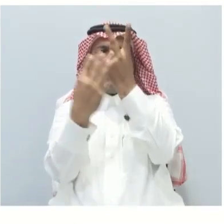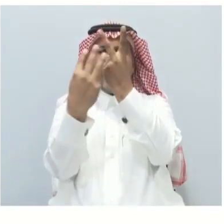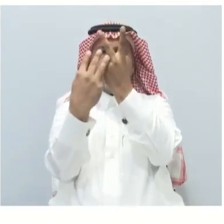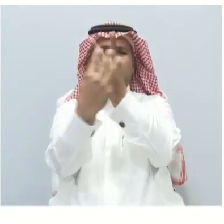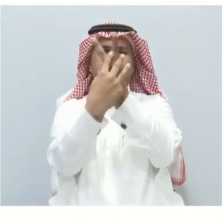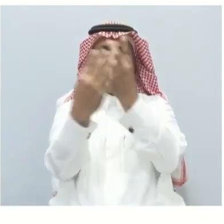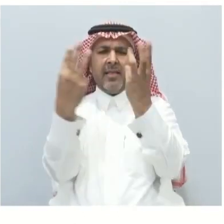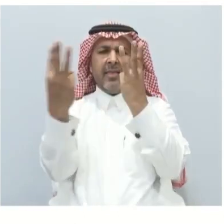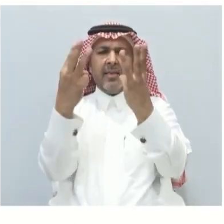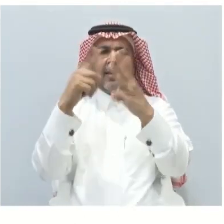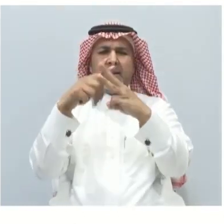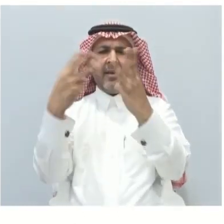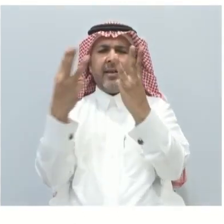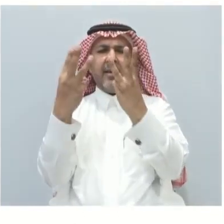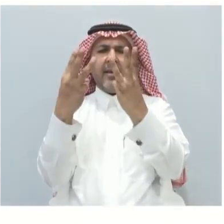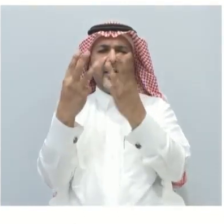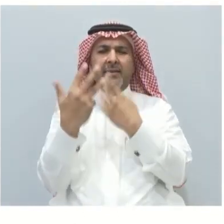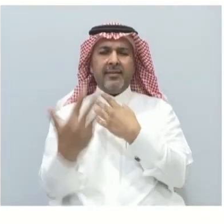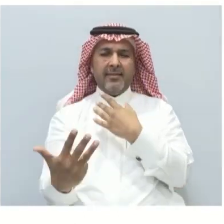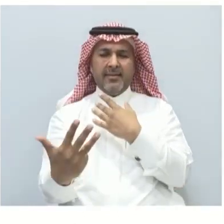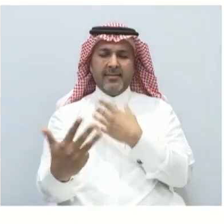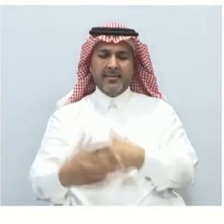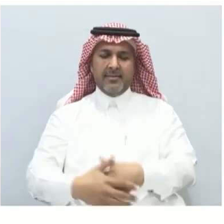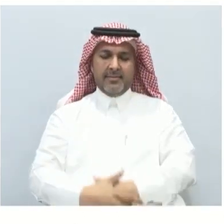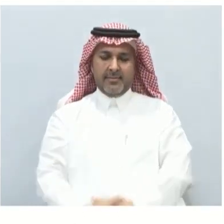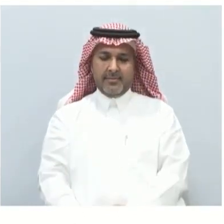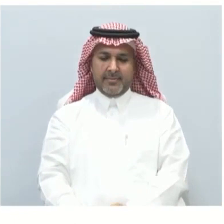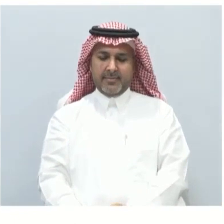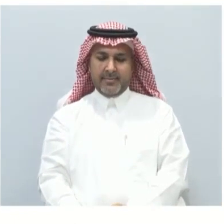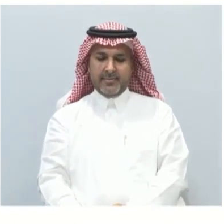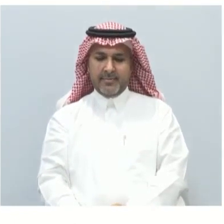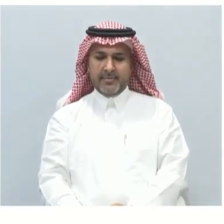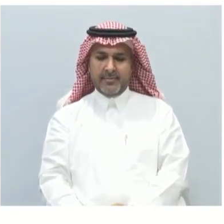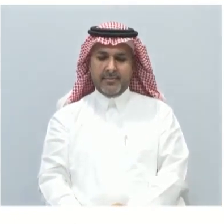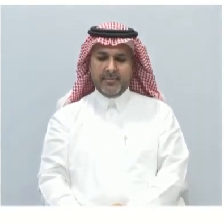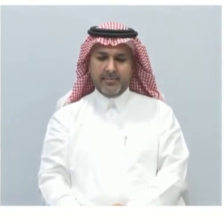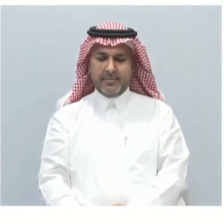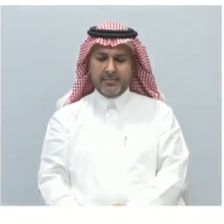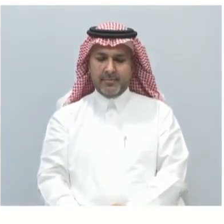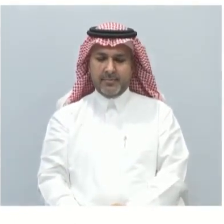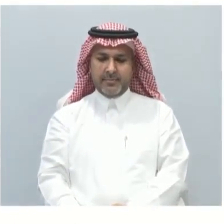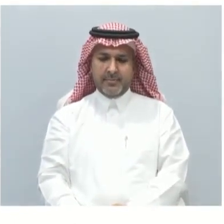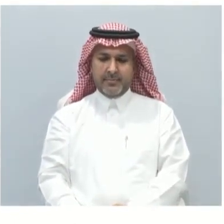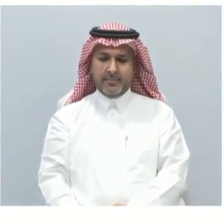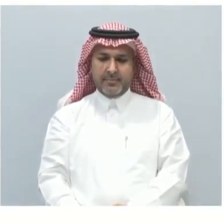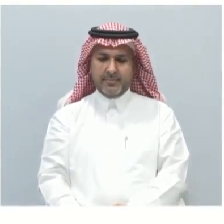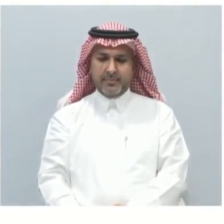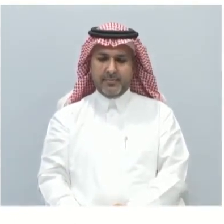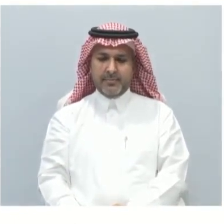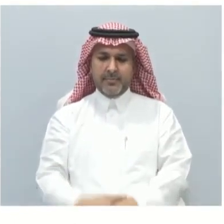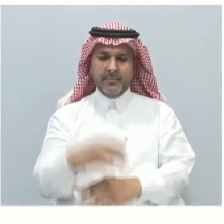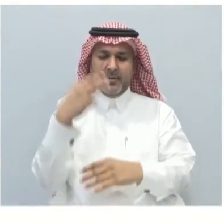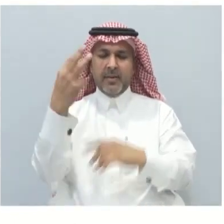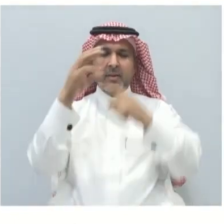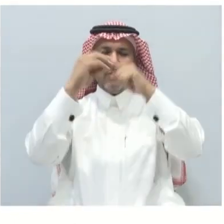هذا بيساوي تسعه لاحظنا الاكس هي الاس فبالتالي قاعد اغير الاس لكن الاساس ثابت اللي هو ثلاثه ثلاثه